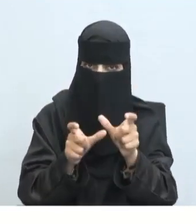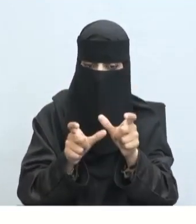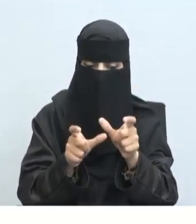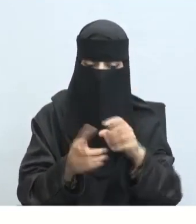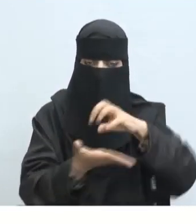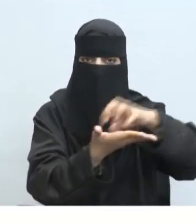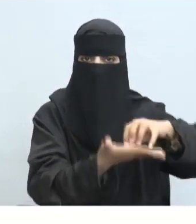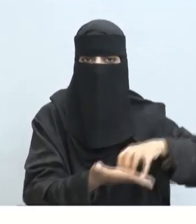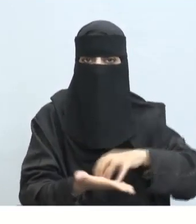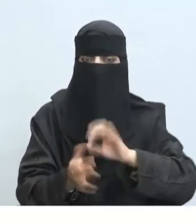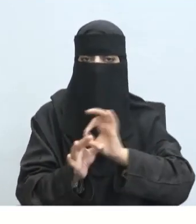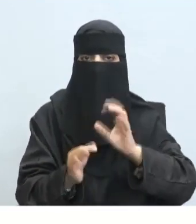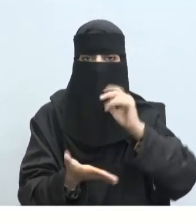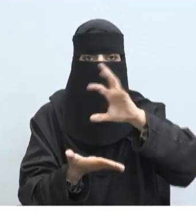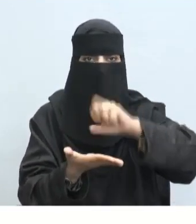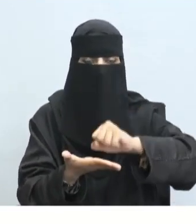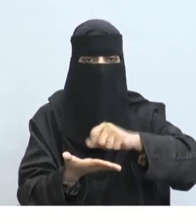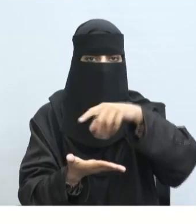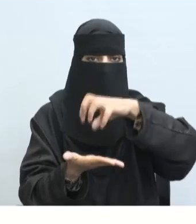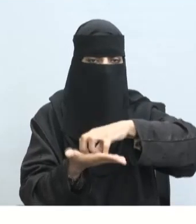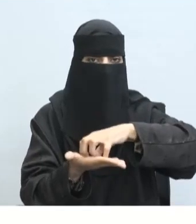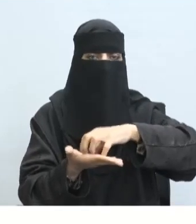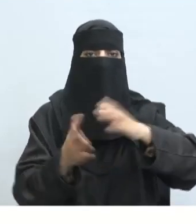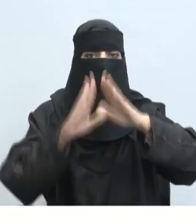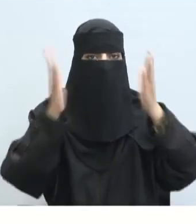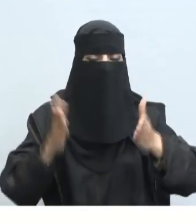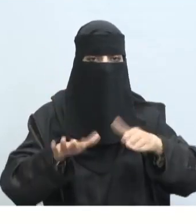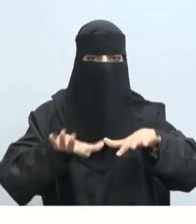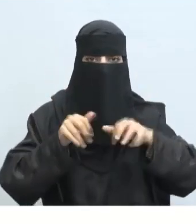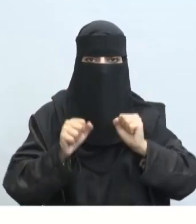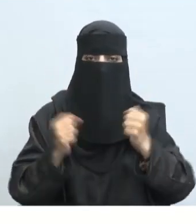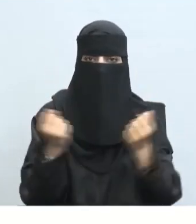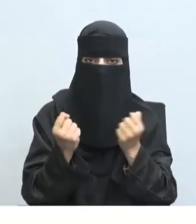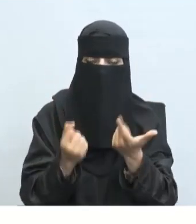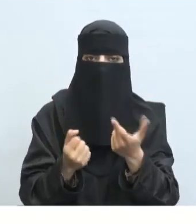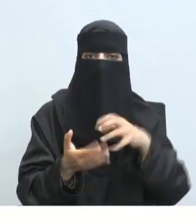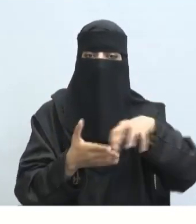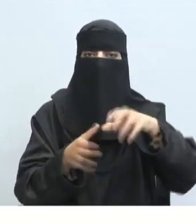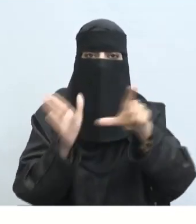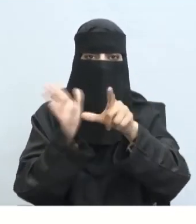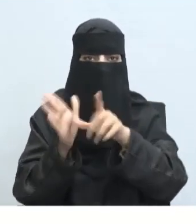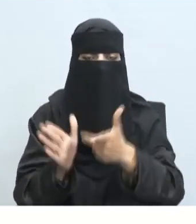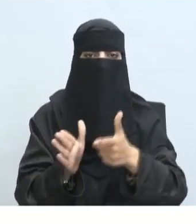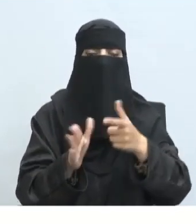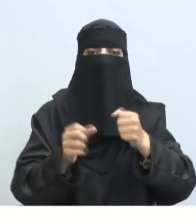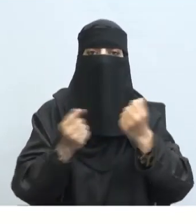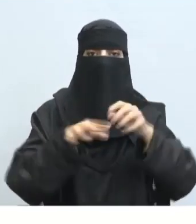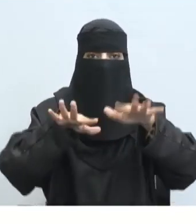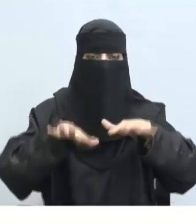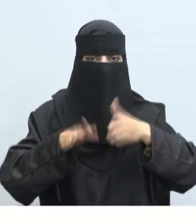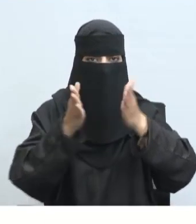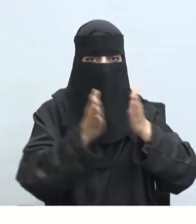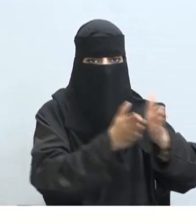بالمنشات كمثلا حجز المنشاه القاعه مثلا الاهتمام بدورات المياه السيارات المنصات